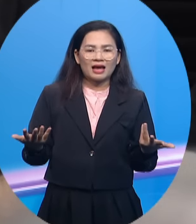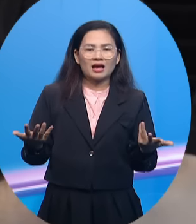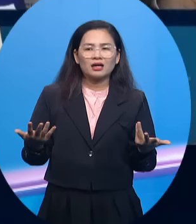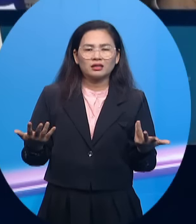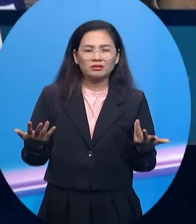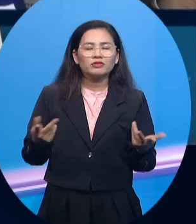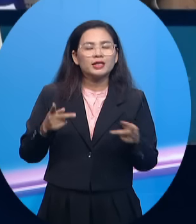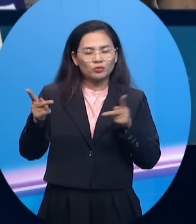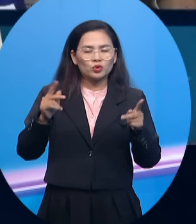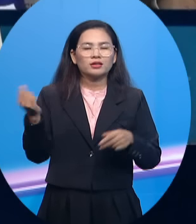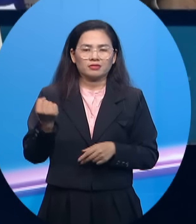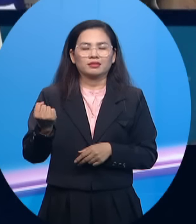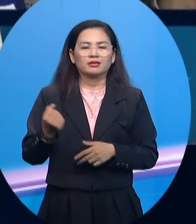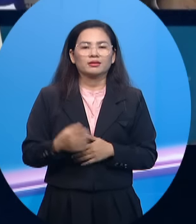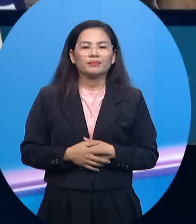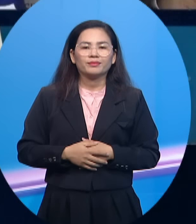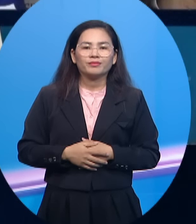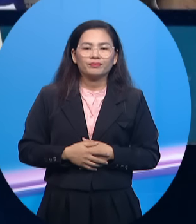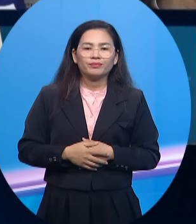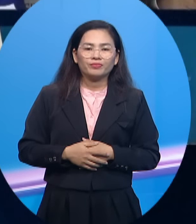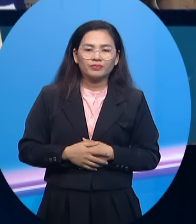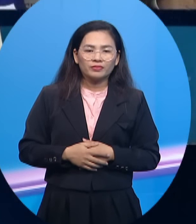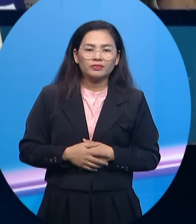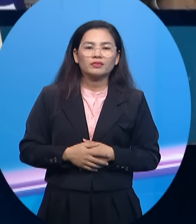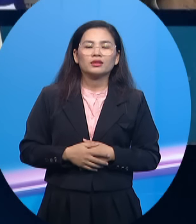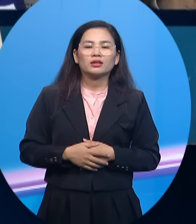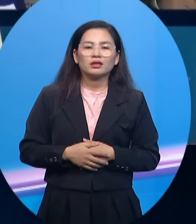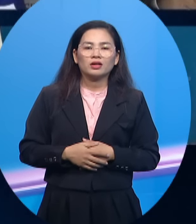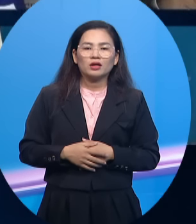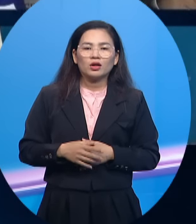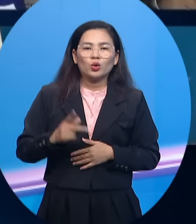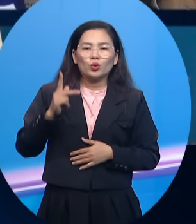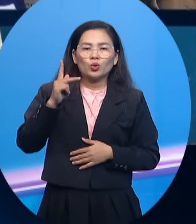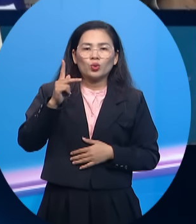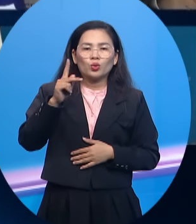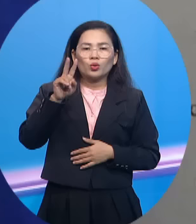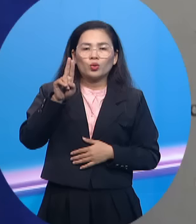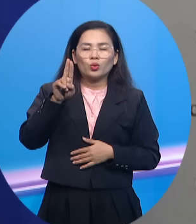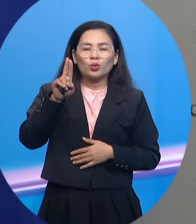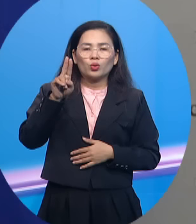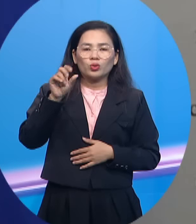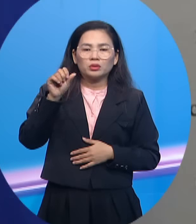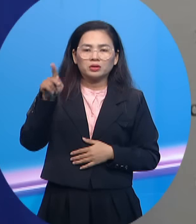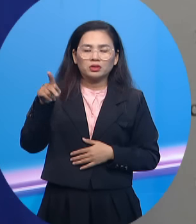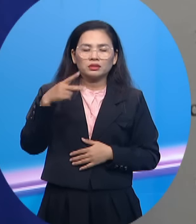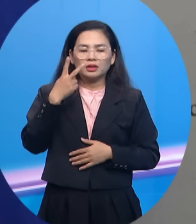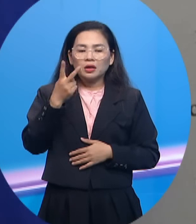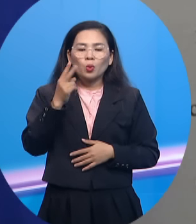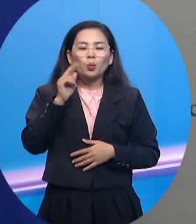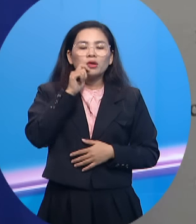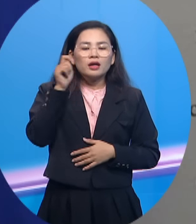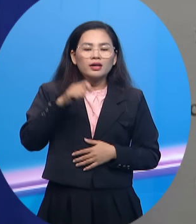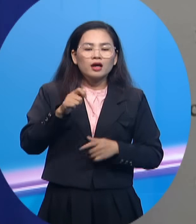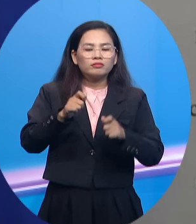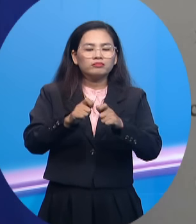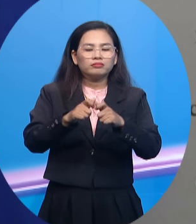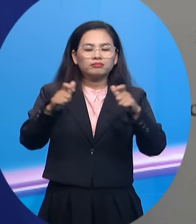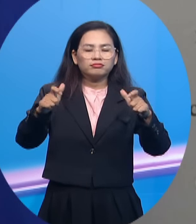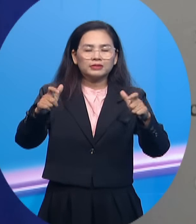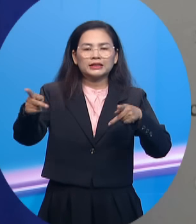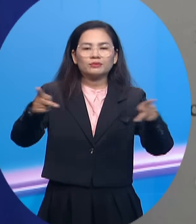trong tầm kiểm soát. Trước đó vài giờ, quyền thống đốc vùng Kursk Alexei Smirnov ước tính Ukraine đã kiểm soát một